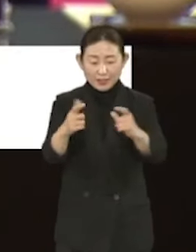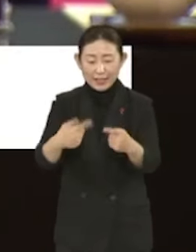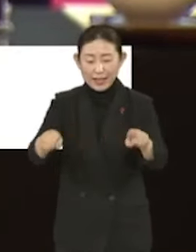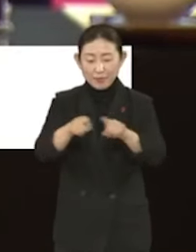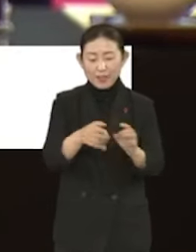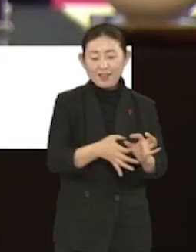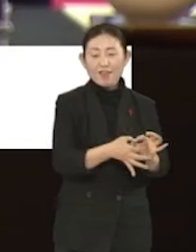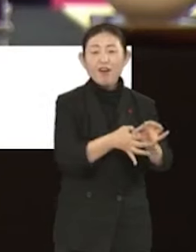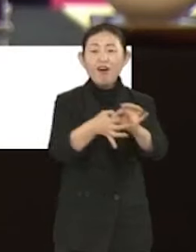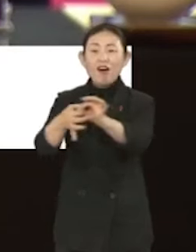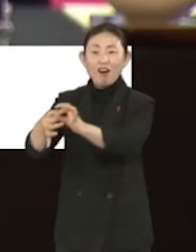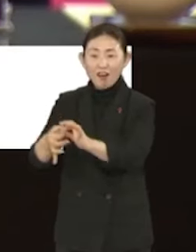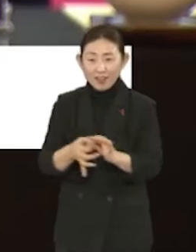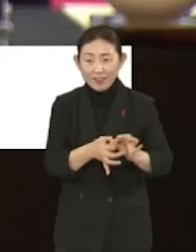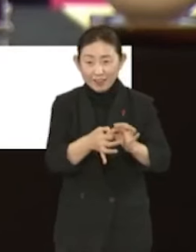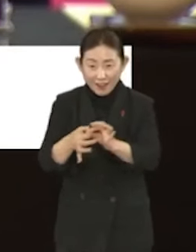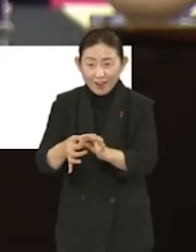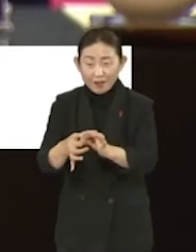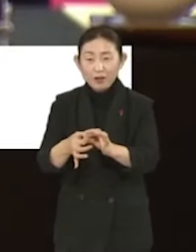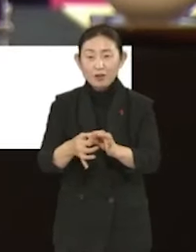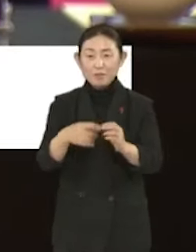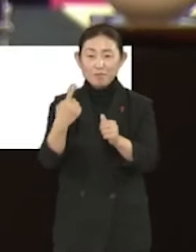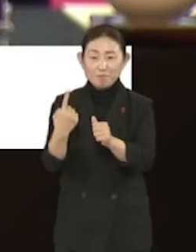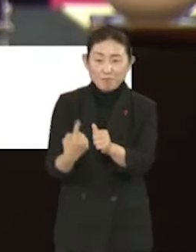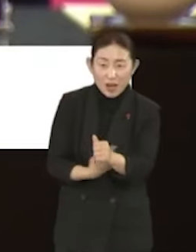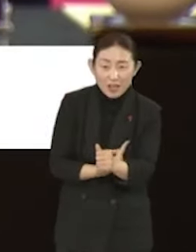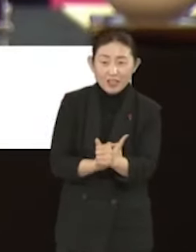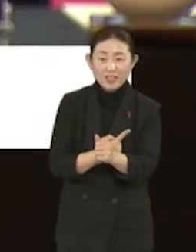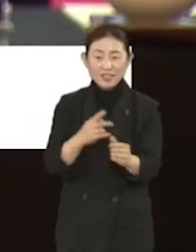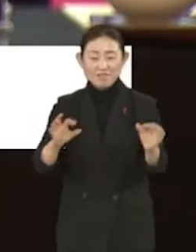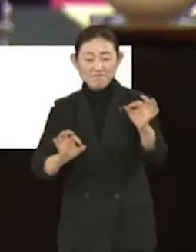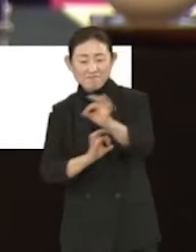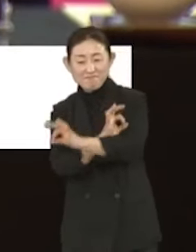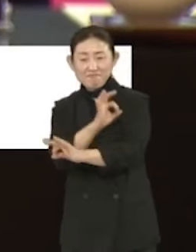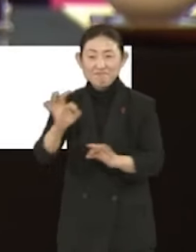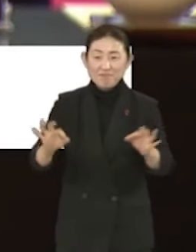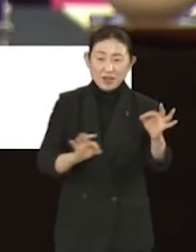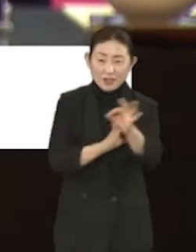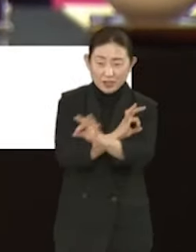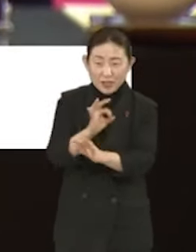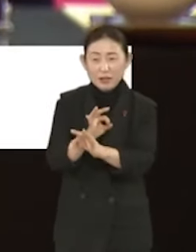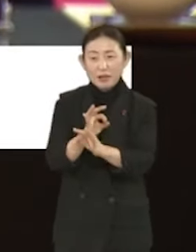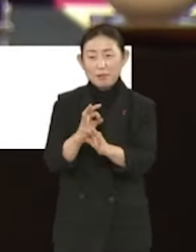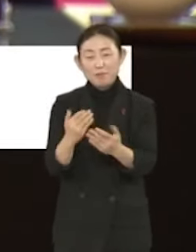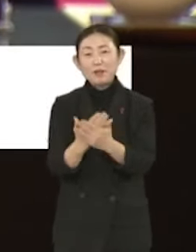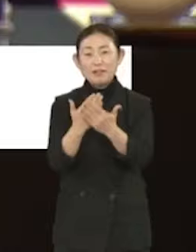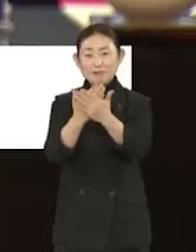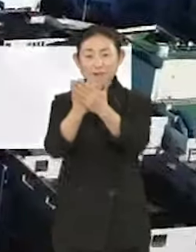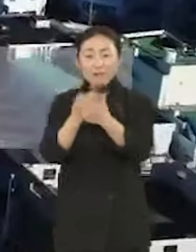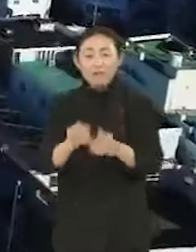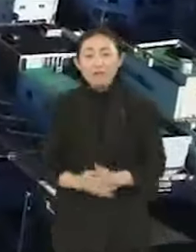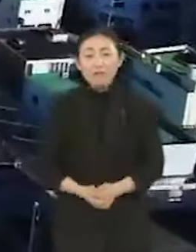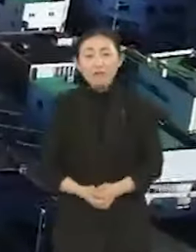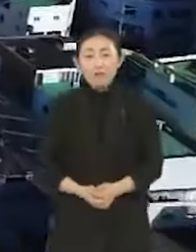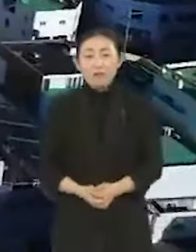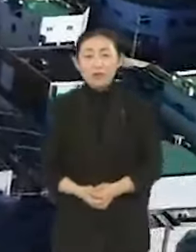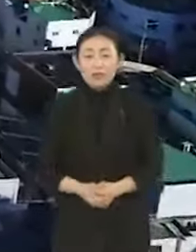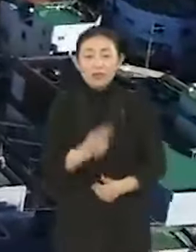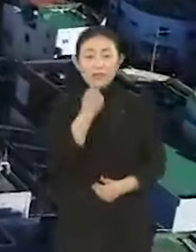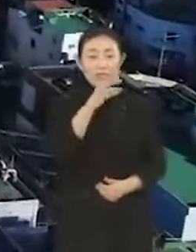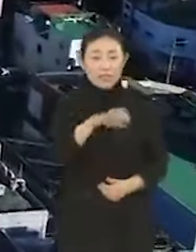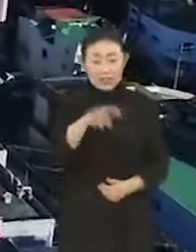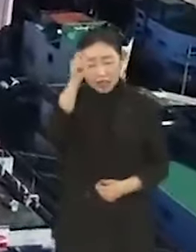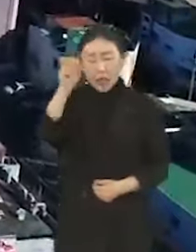뿐만 아니라 그 바깥에 수도권 등 여러 경제 권역들과도 연결될 수 있도록.